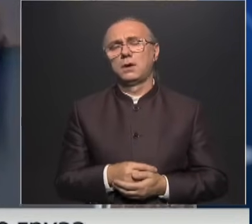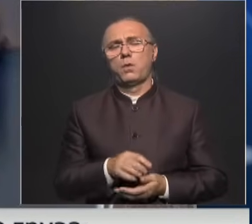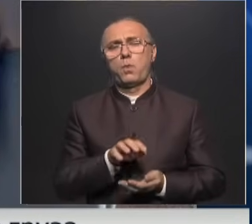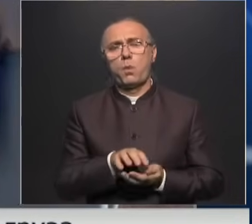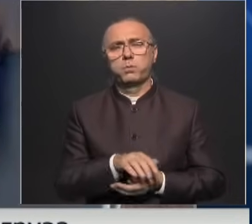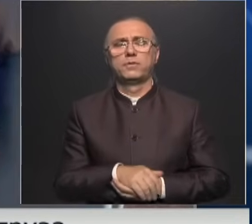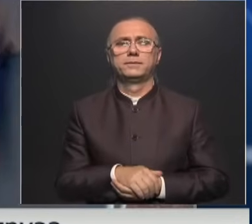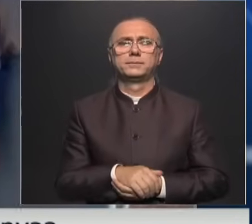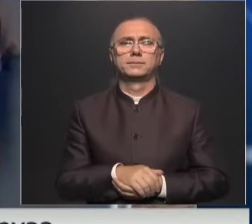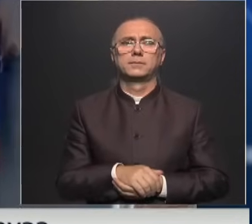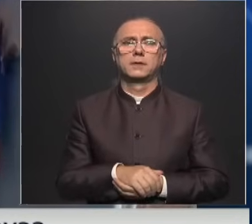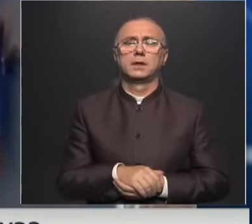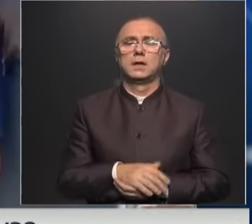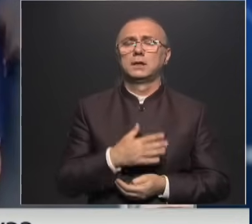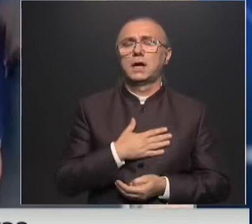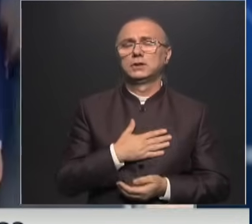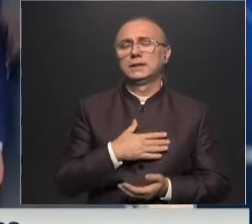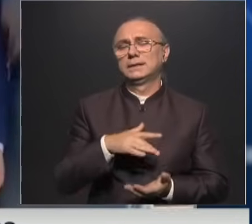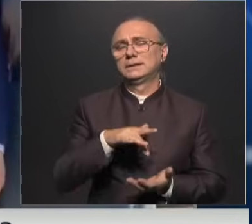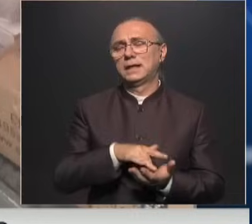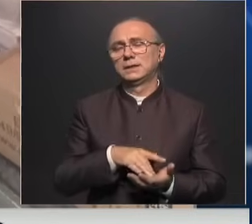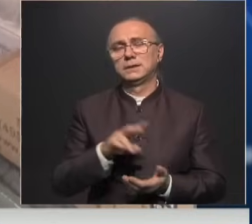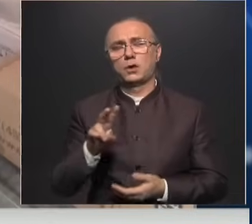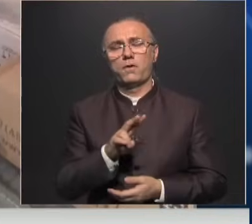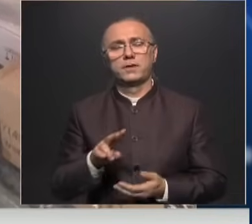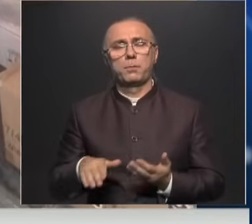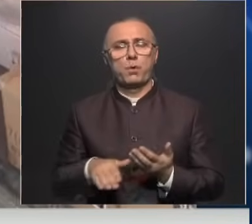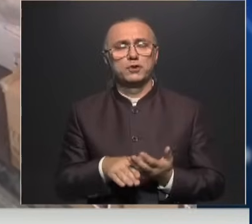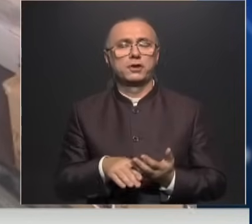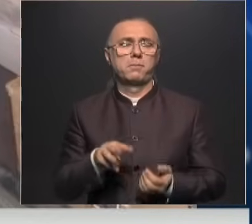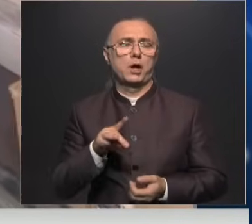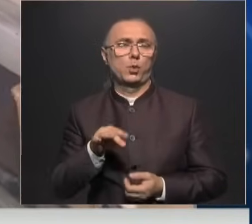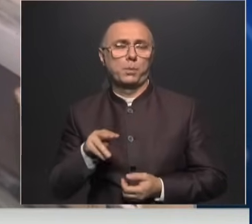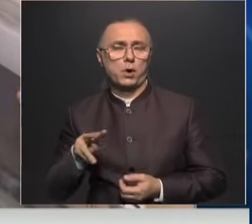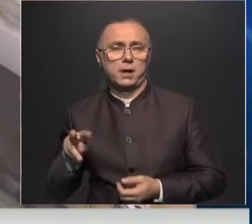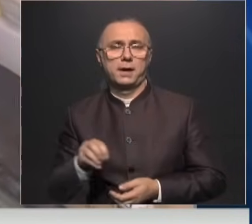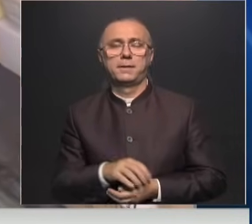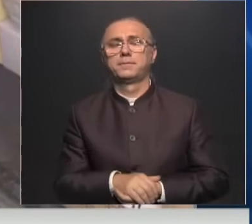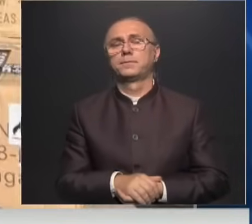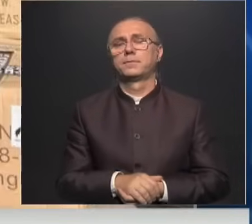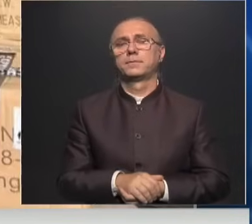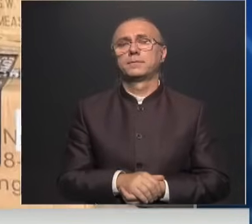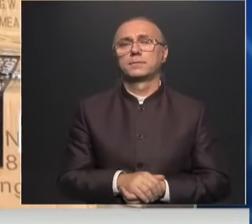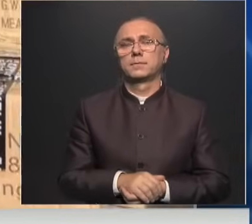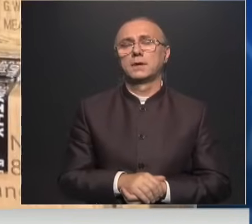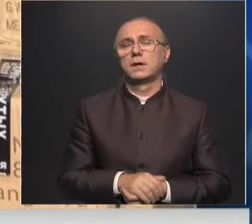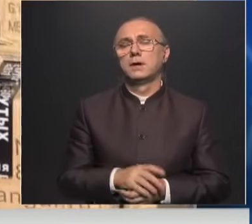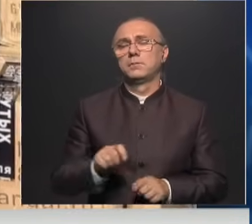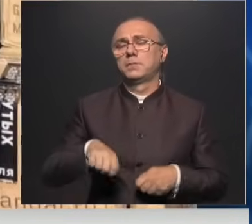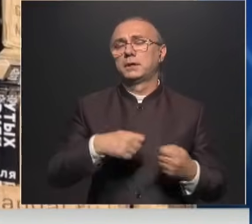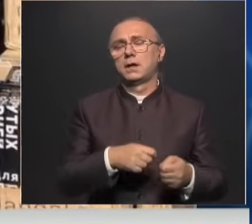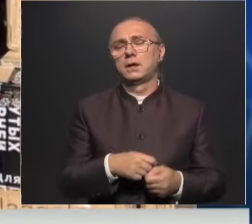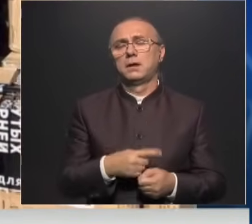в наш церковный центр медико-социальной помощи в Мариуполе. Из Луганской епархии передали в поселке при фронтовой зоне 1,5 тонны